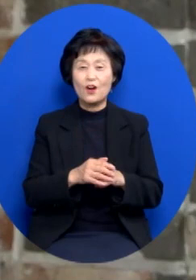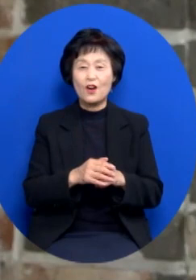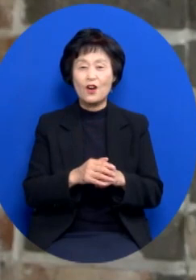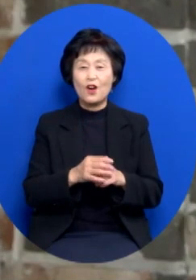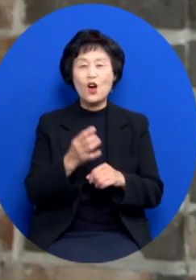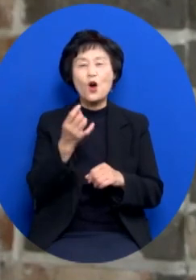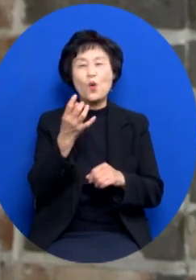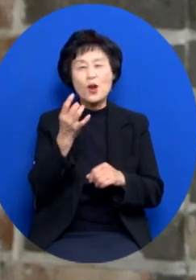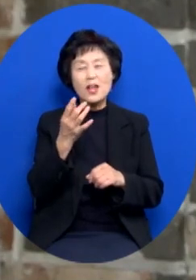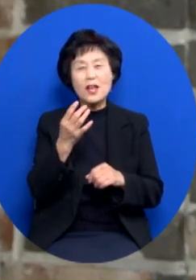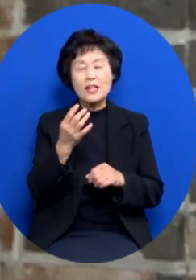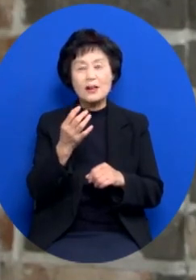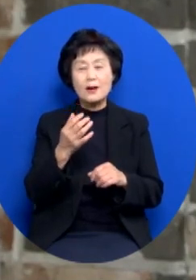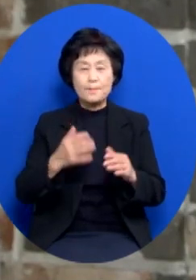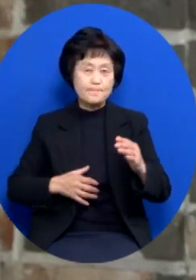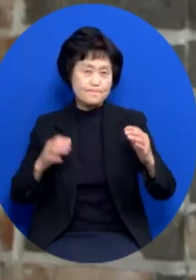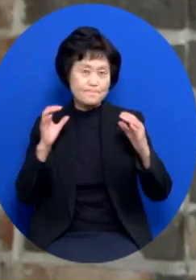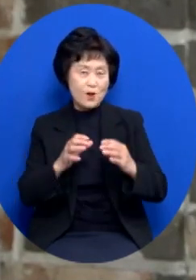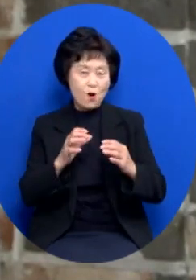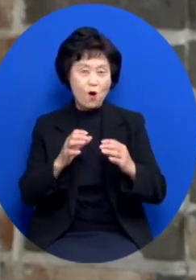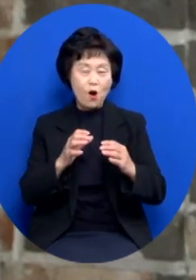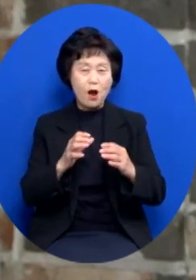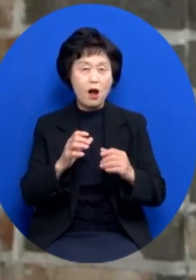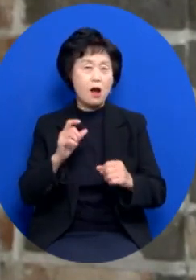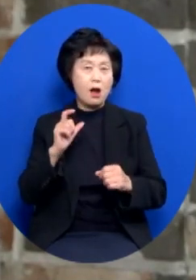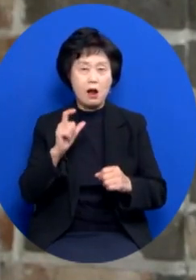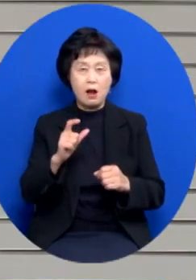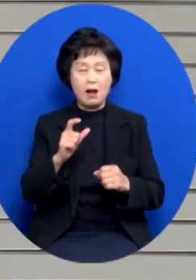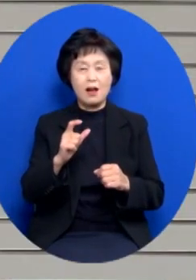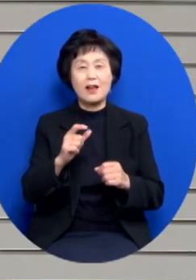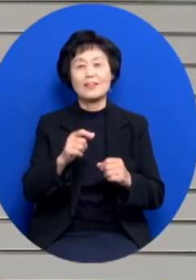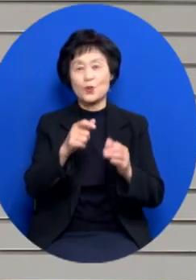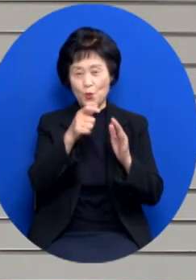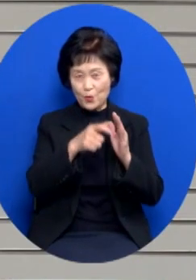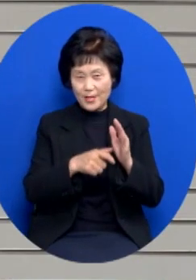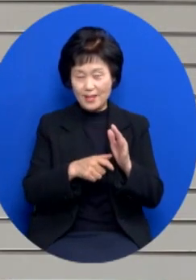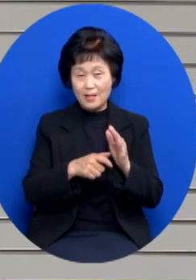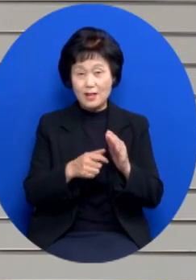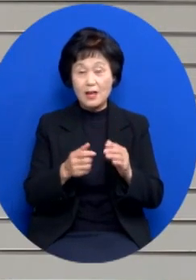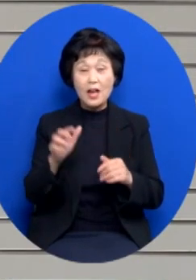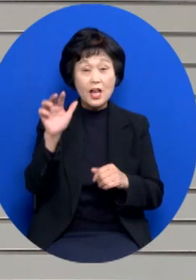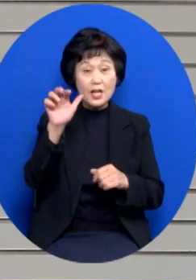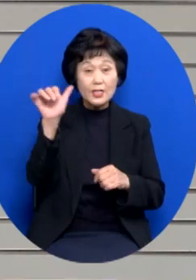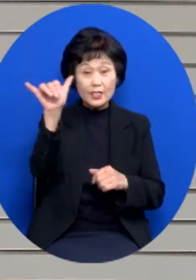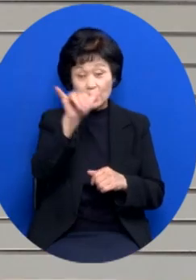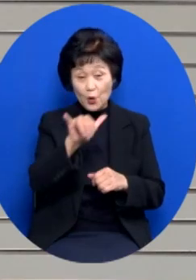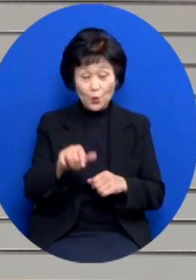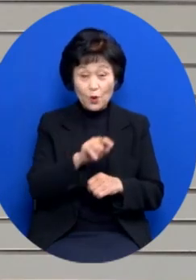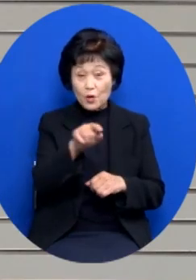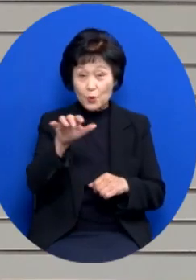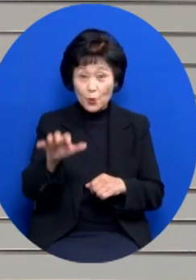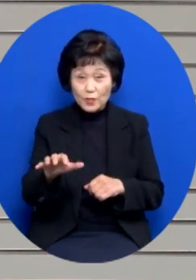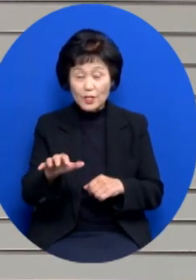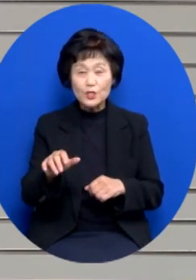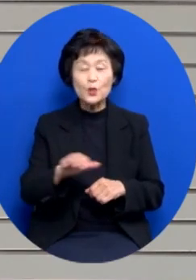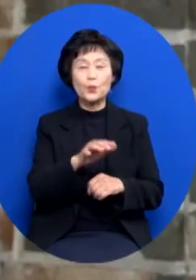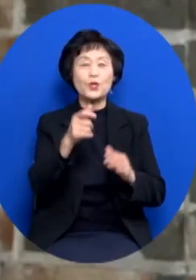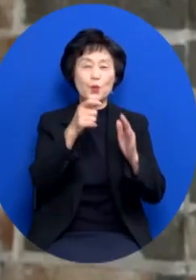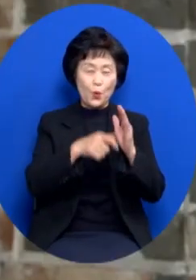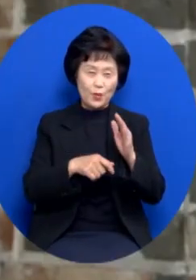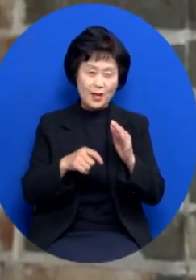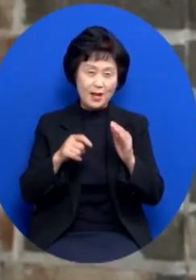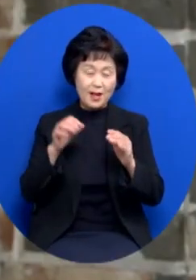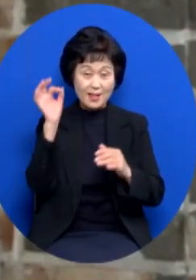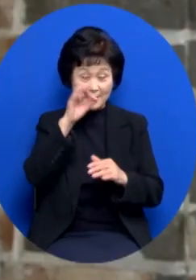서로 응집력이라 할까요? 구심력이 강한 그런 교단이었습니다. 그래서 전국 어느 지역 이사 가더라도 우리 교단 교회를 찾아가고